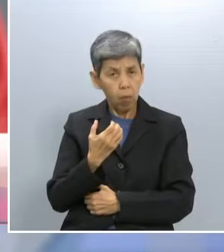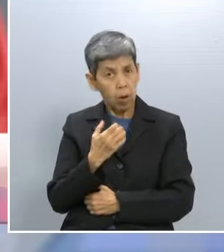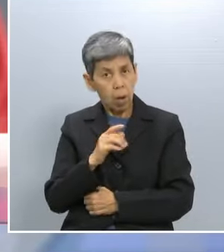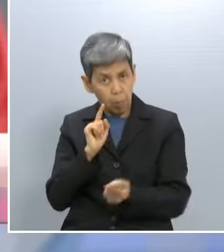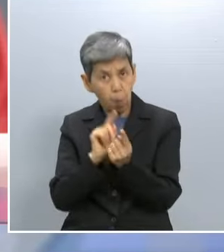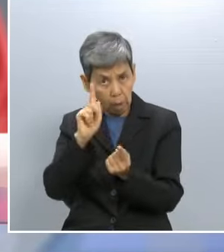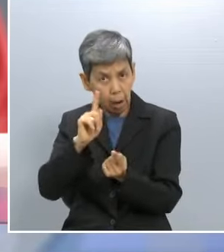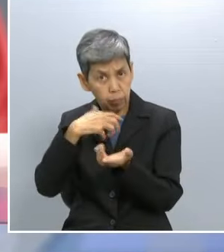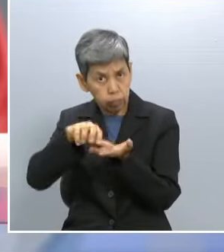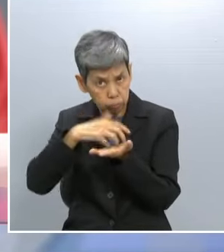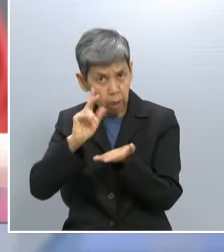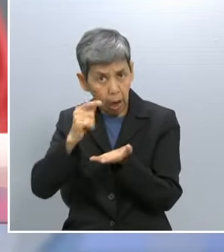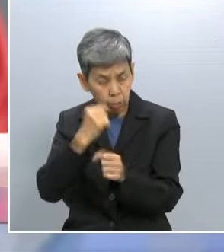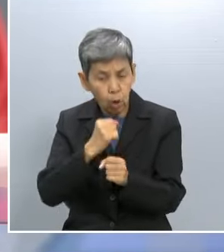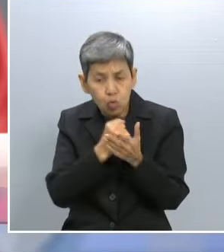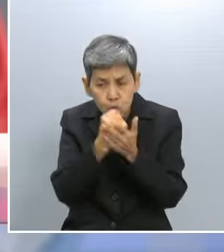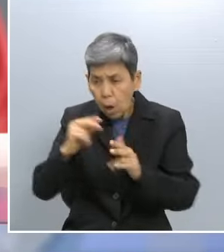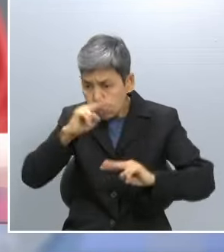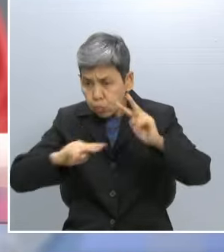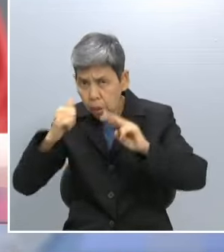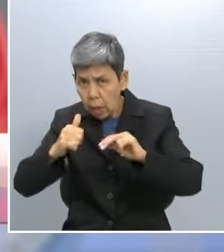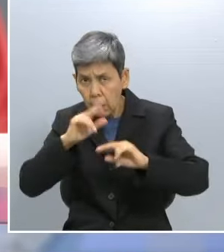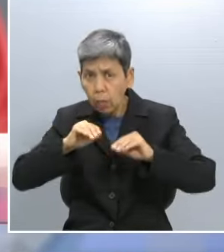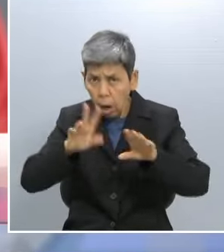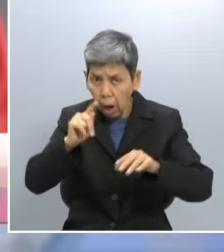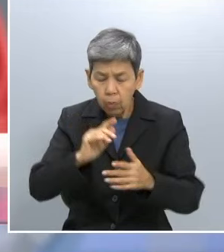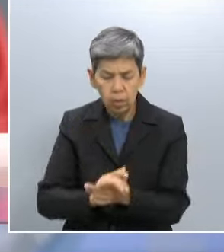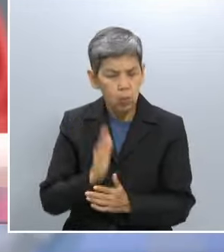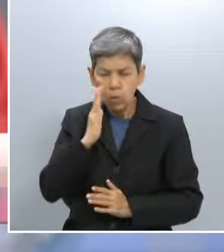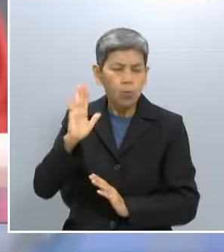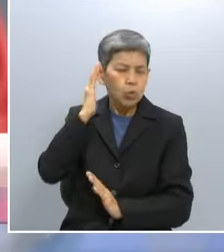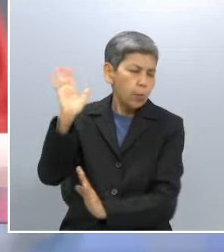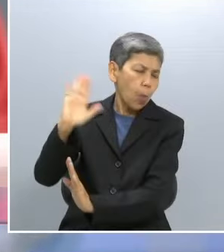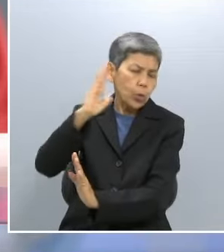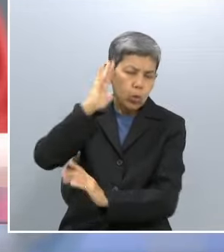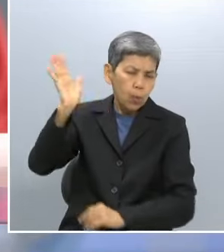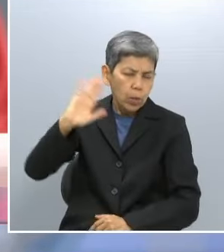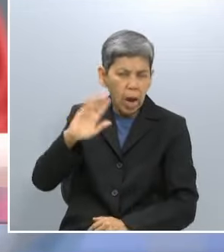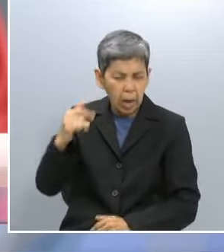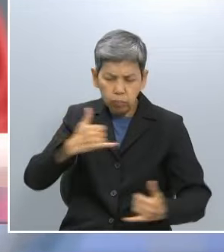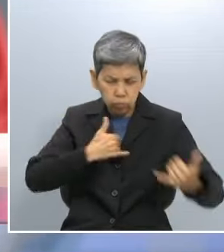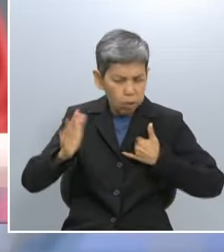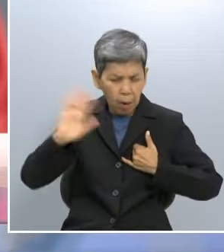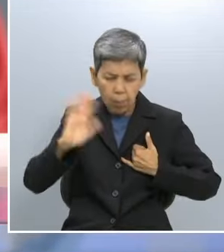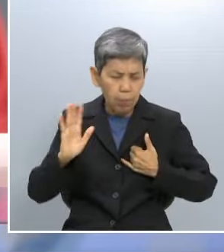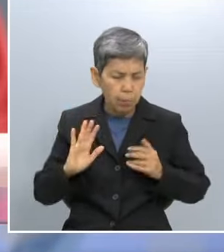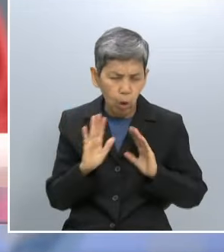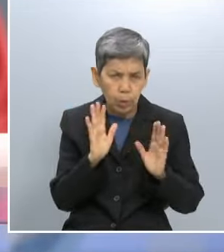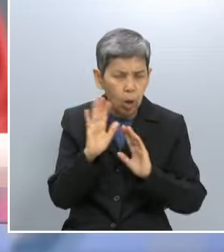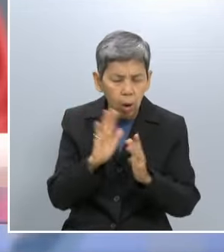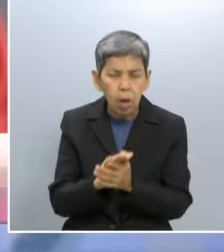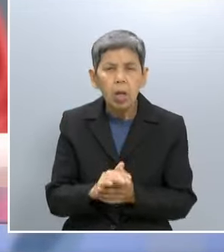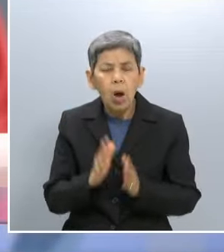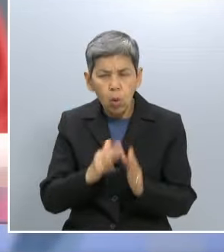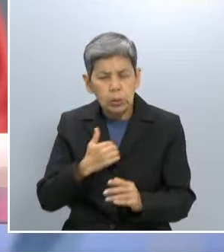เนี่ยออกข่าวเลยจะได้ช่วยกันหากระจายข่าวเลยเงี้ยเขาก็แบบไม่ยอมเขาก็แบบนักข่าวมาเต็มหน้าบ้านเลยอะไรอย่างเงี้ยคือทุก